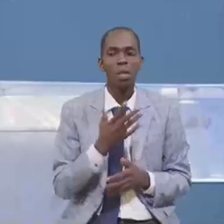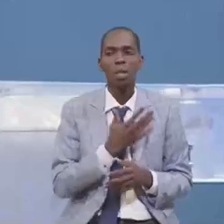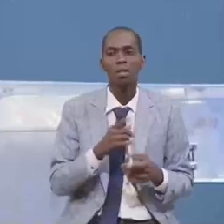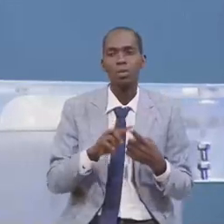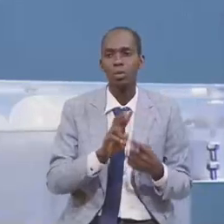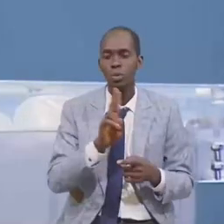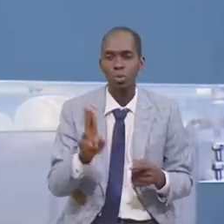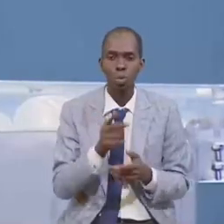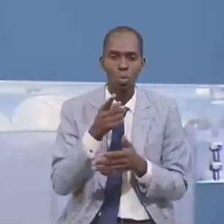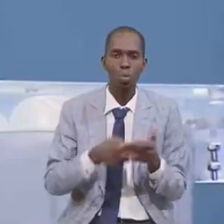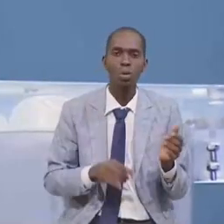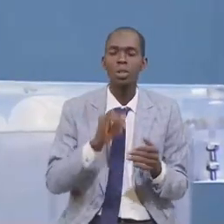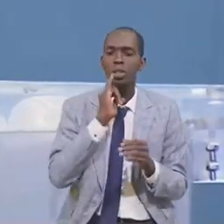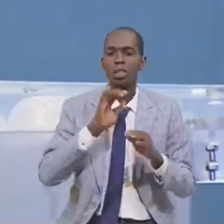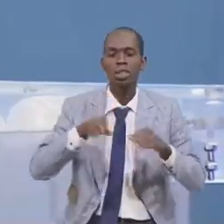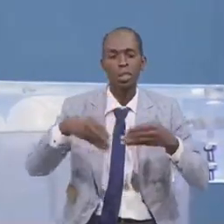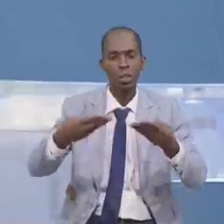Et d'utiliser ce qu'il a donné.